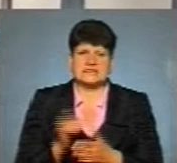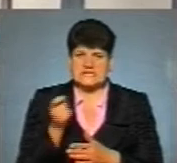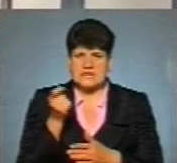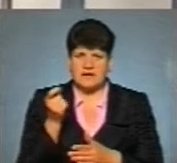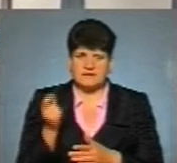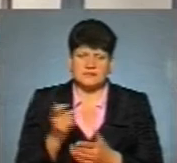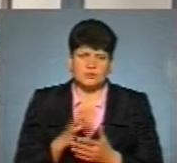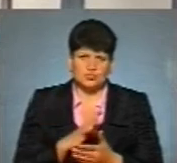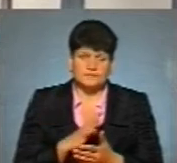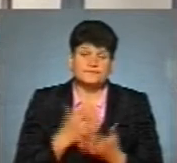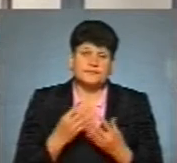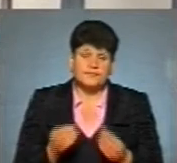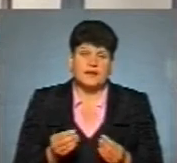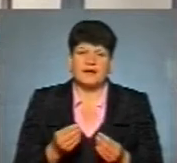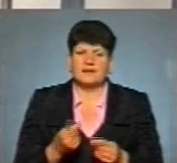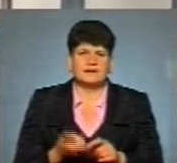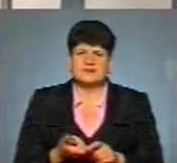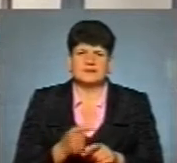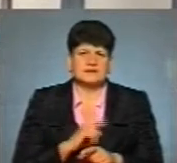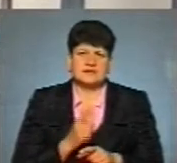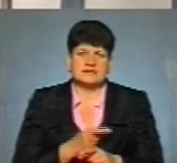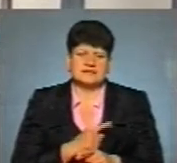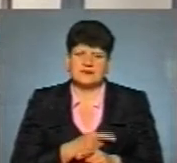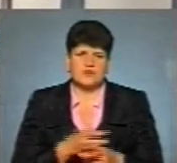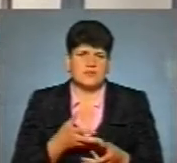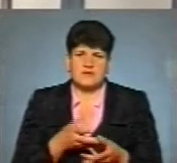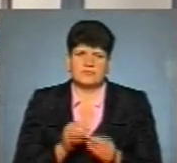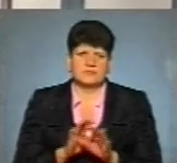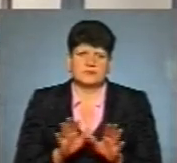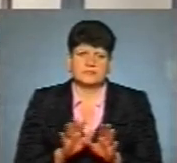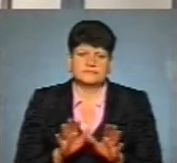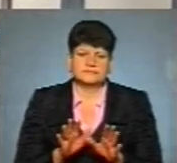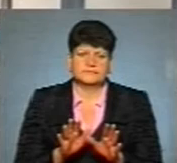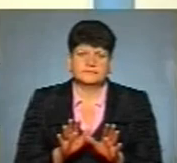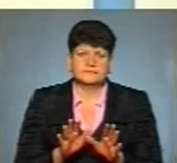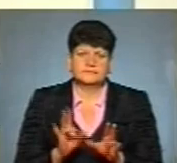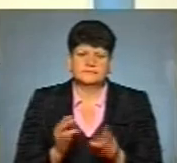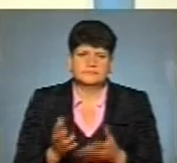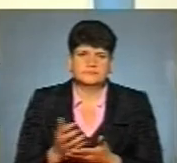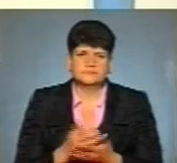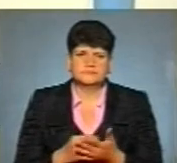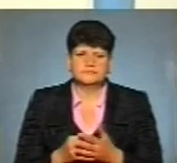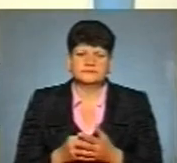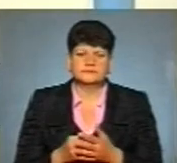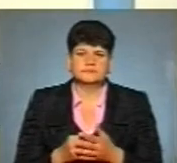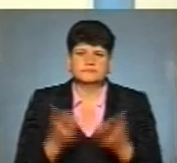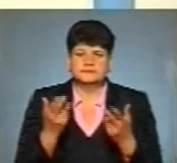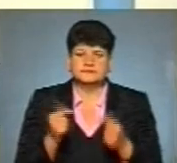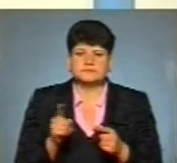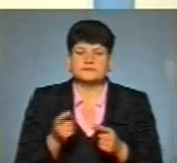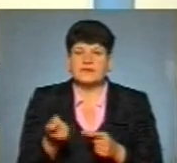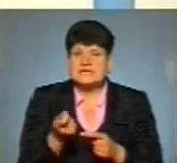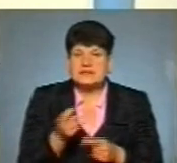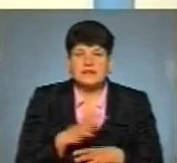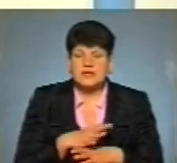казати, сливи, але воно не суттєво впливає, знову ж таки, на десь урожайність. Звичайно, що сливи не буде,